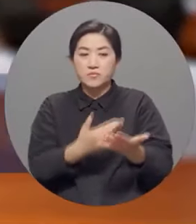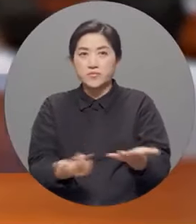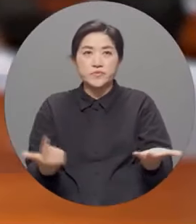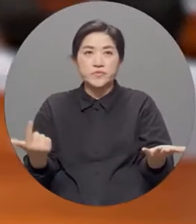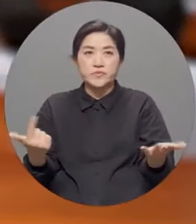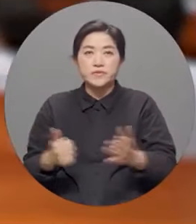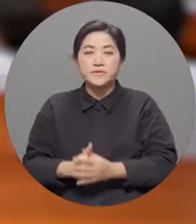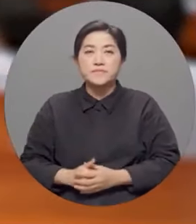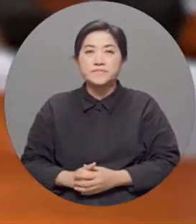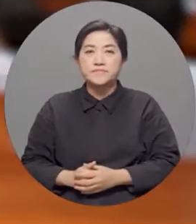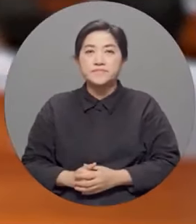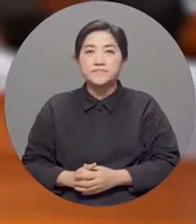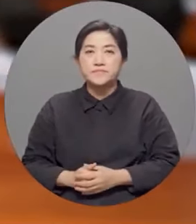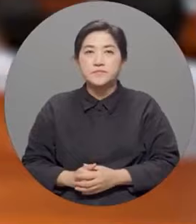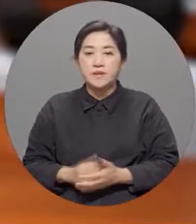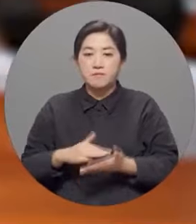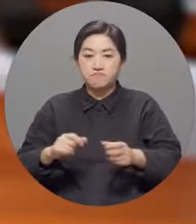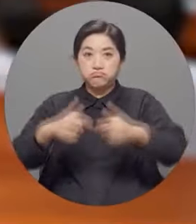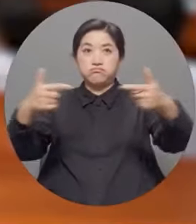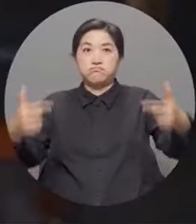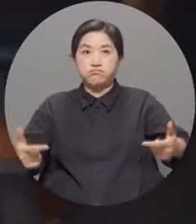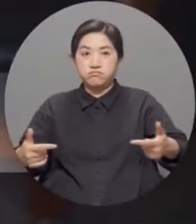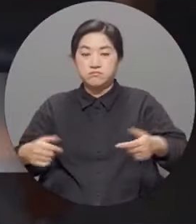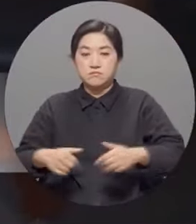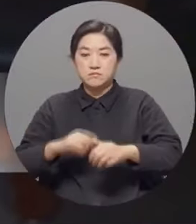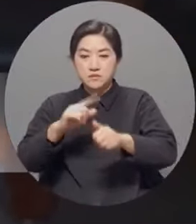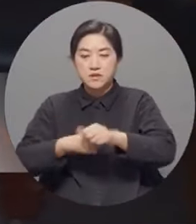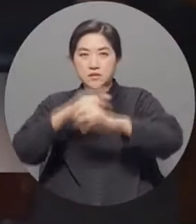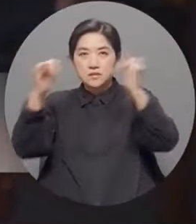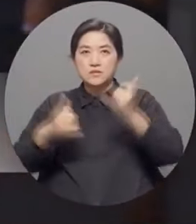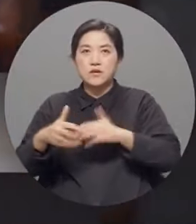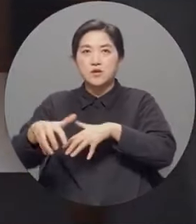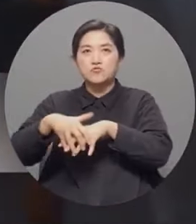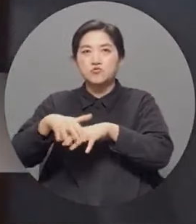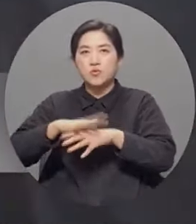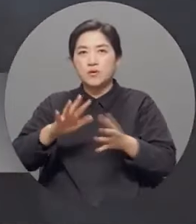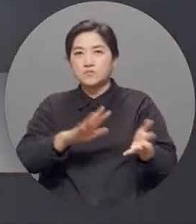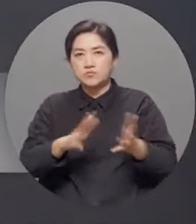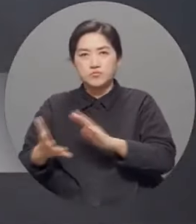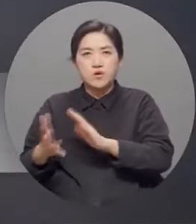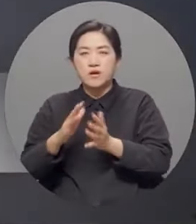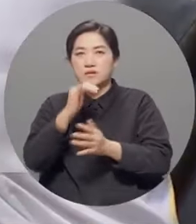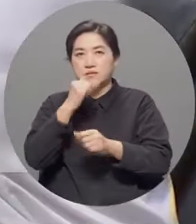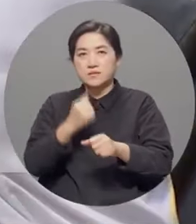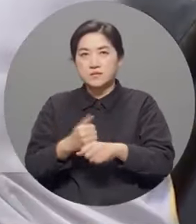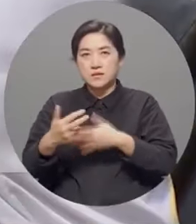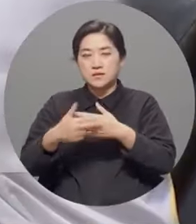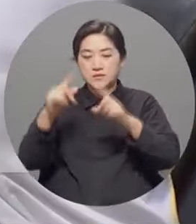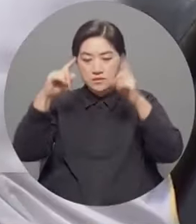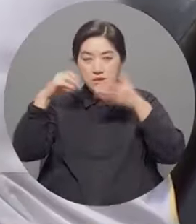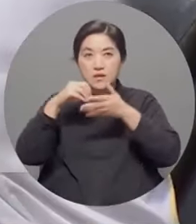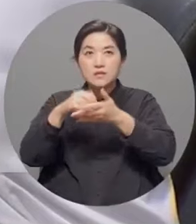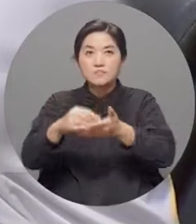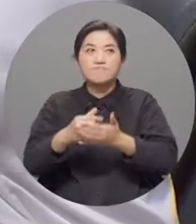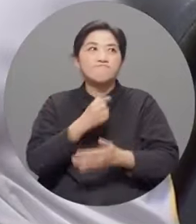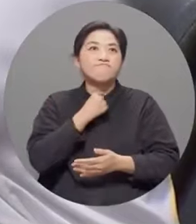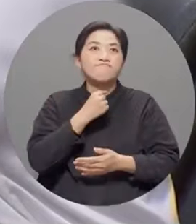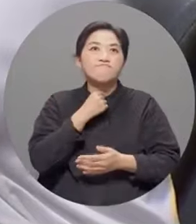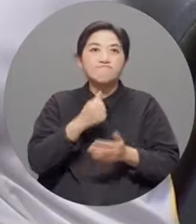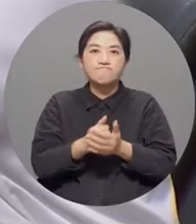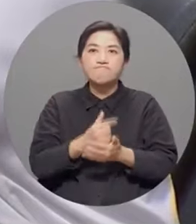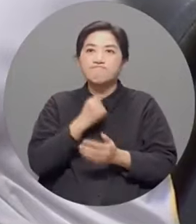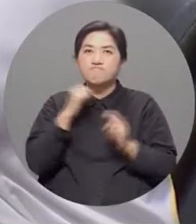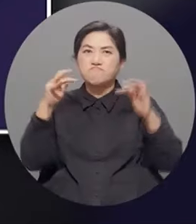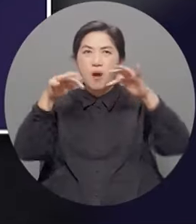없습니다. 파격적인 증원은 사회 구조까지 뒤흔든 과제입니다. 의대 입시로 폭주하는 이른바 의대 쏠림